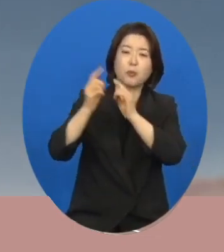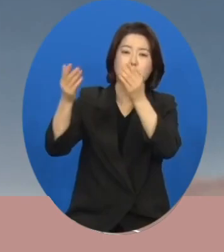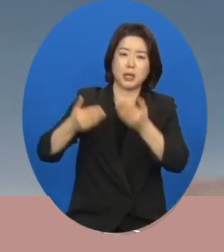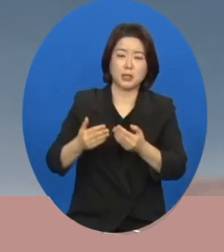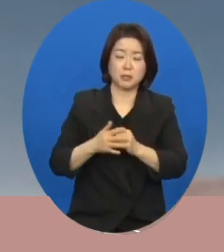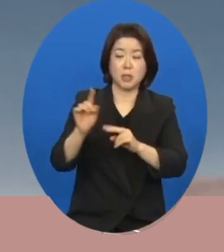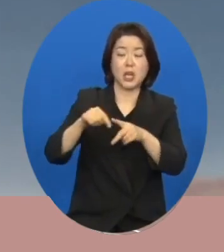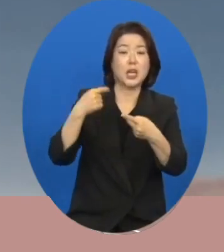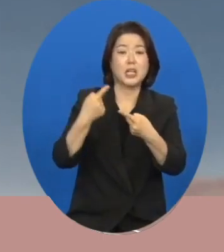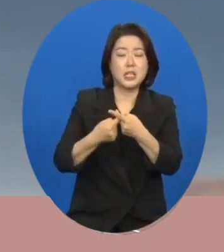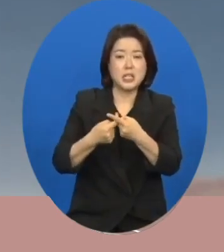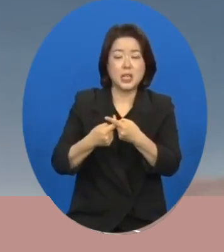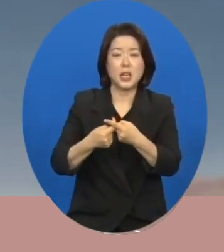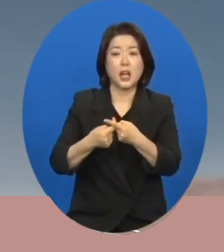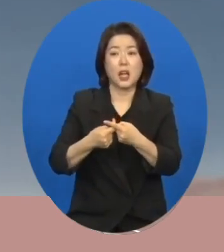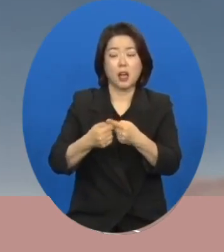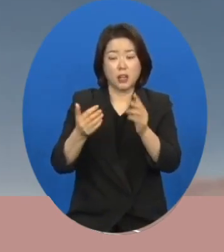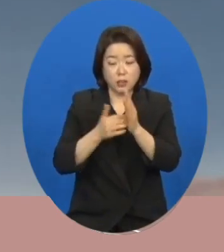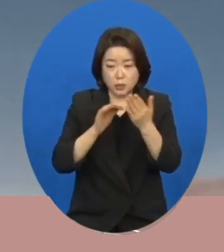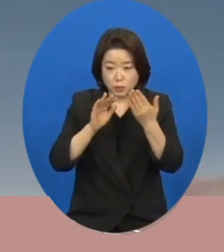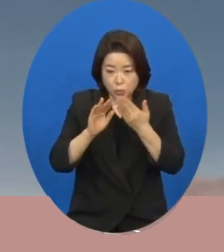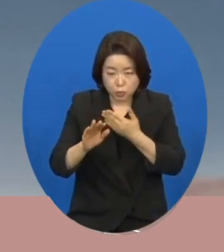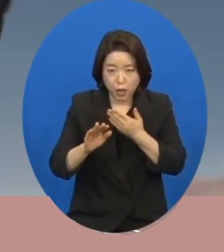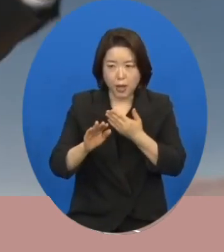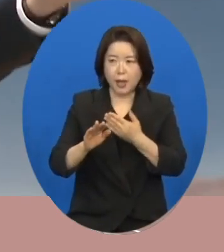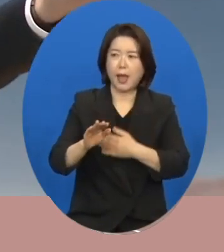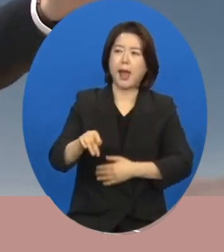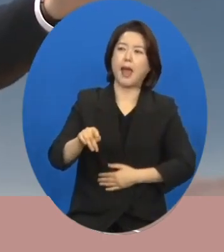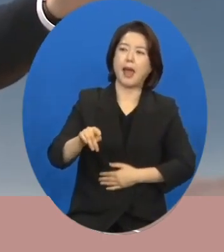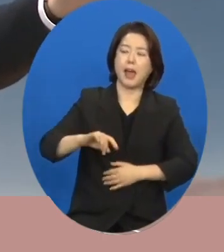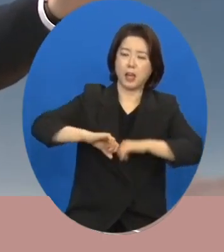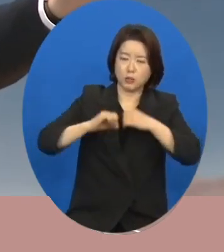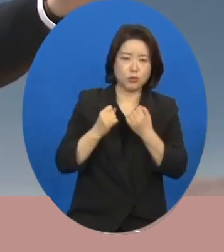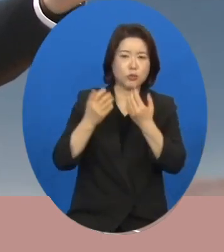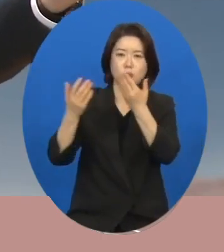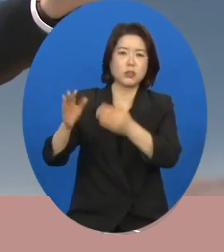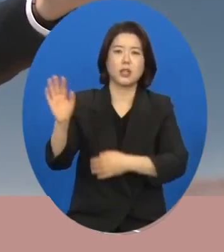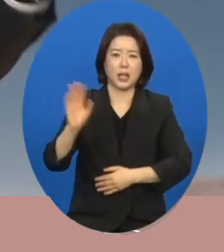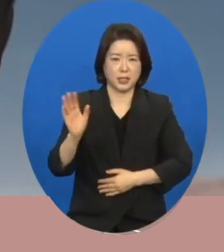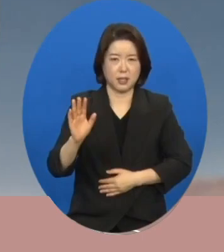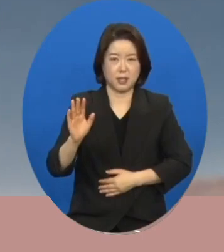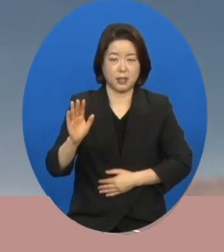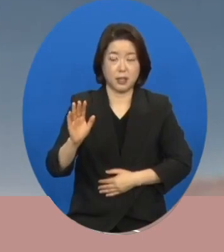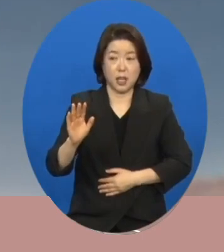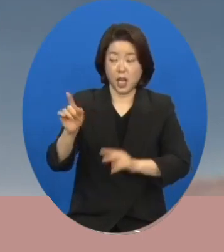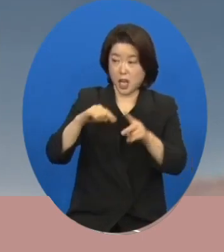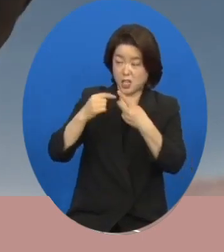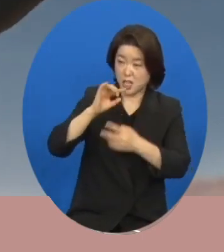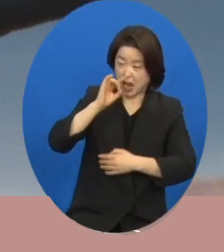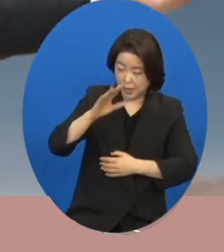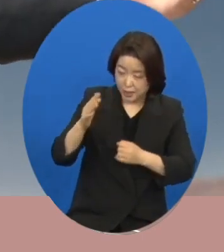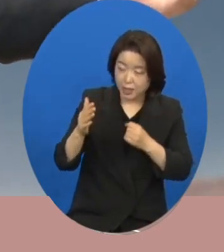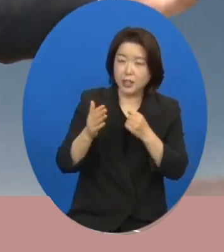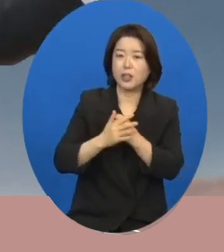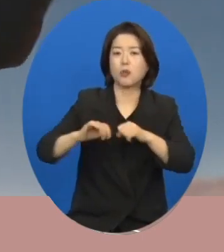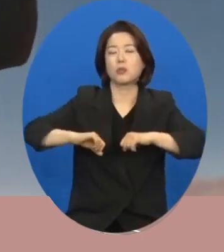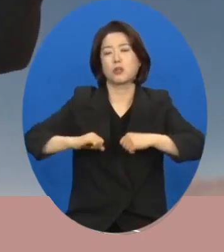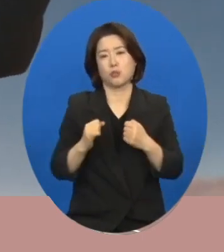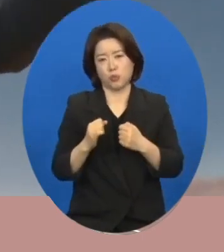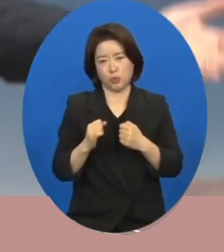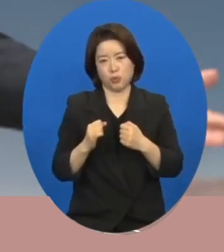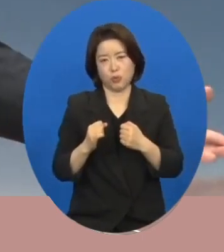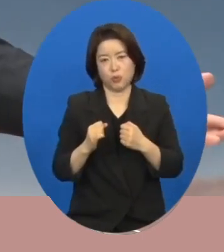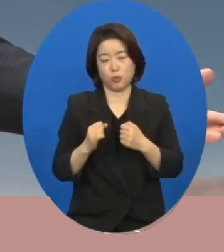아니에요 순종이라는 것은 이해되지 않기 때문에 하는 것입니다 왜요 주님은 그 뒤에 뭐가 있는지를